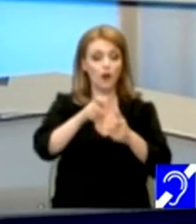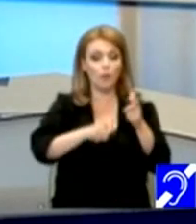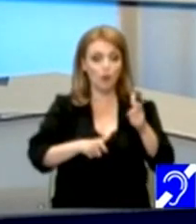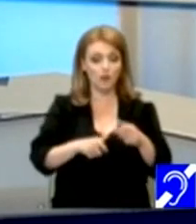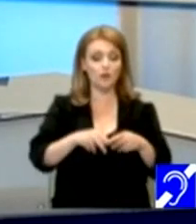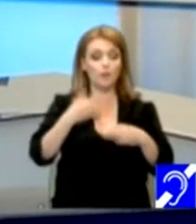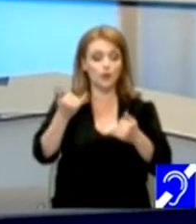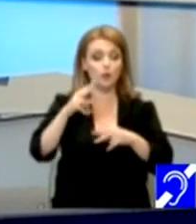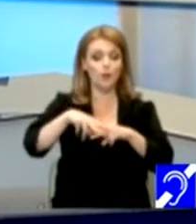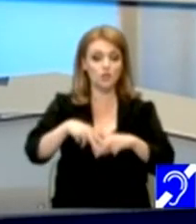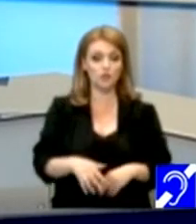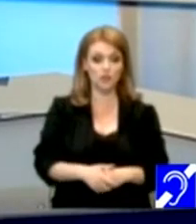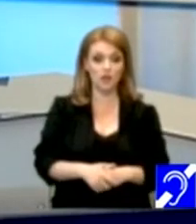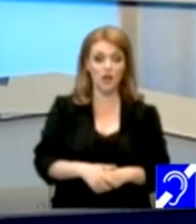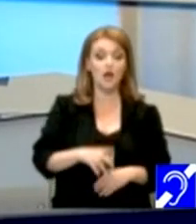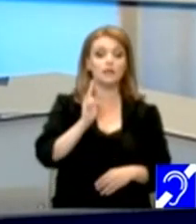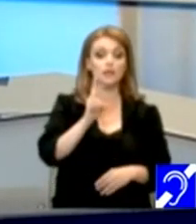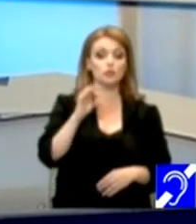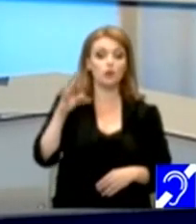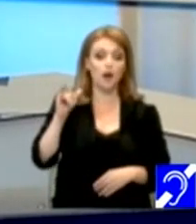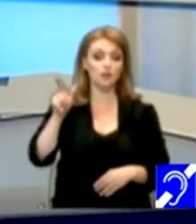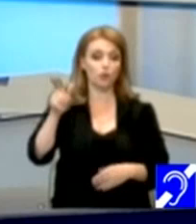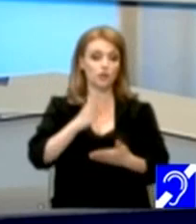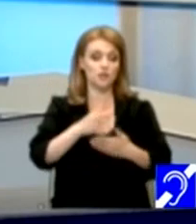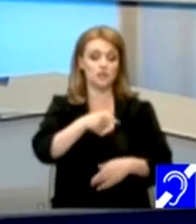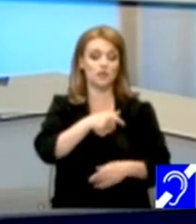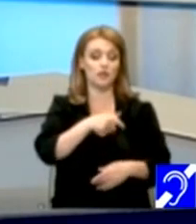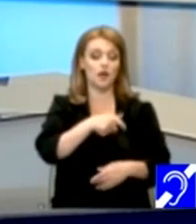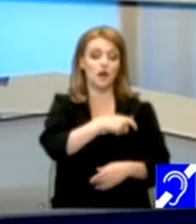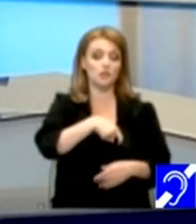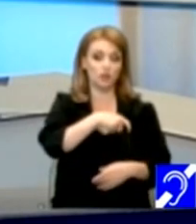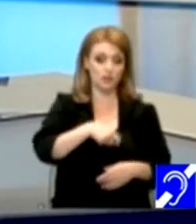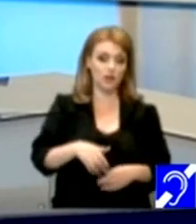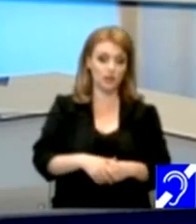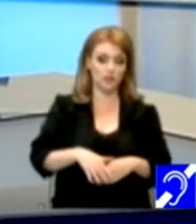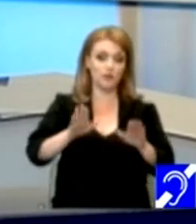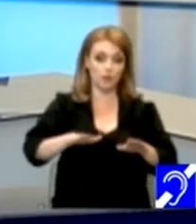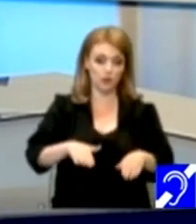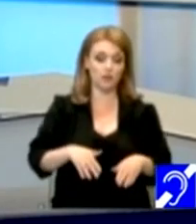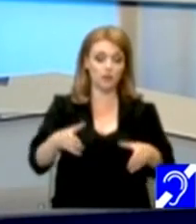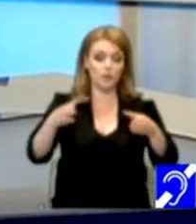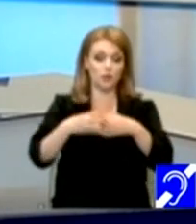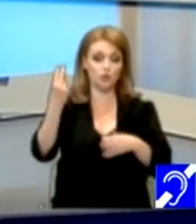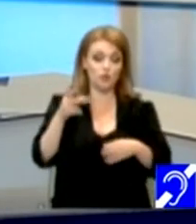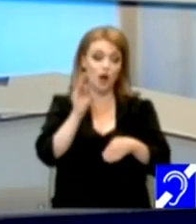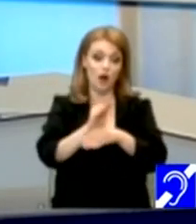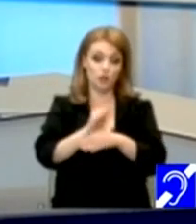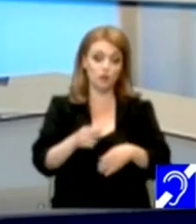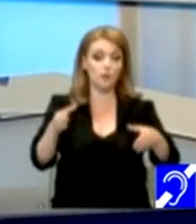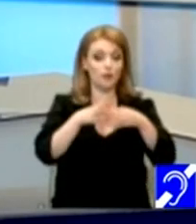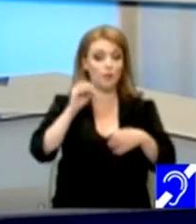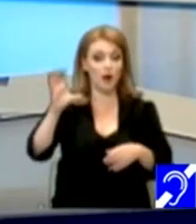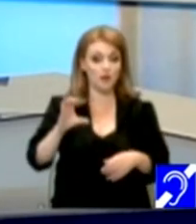pentru pașapoarte. Nichita Țurcan, candidatul Blocului Comuniștilor și Socialiștilor la funcția de deputat, a acuzat PAS